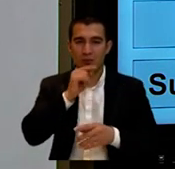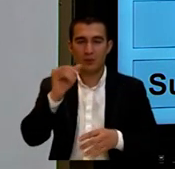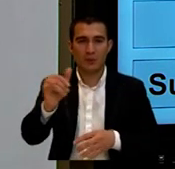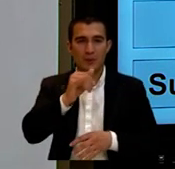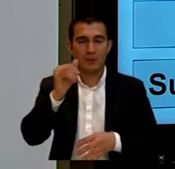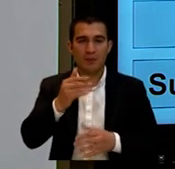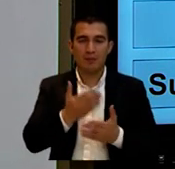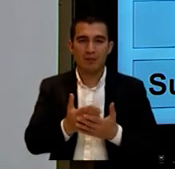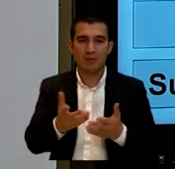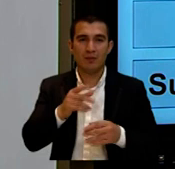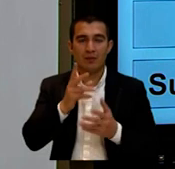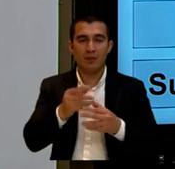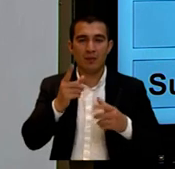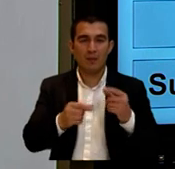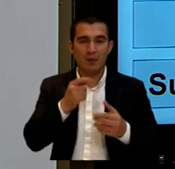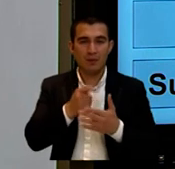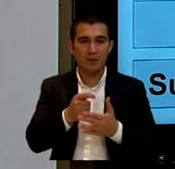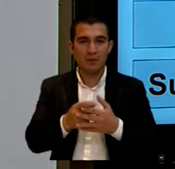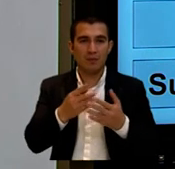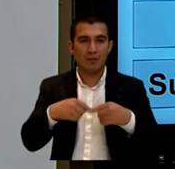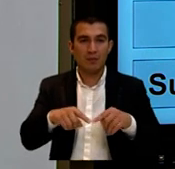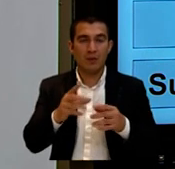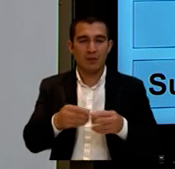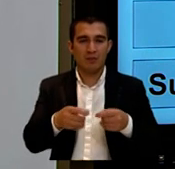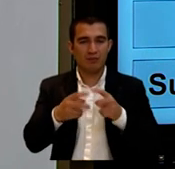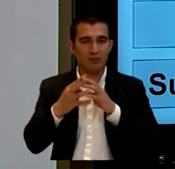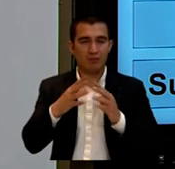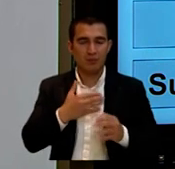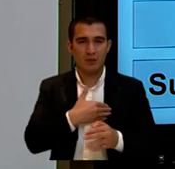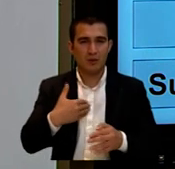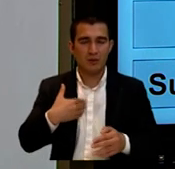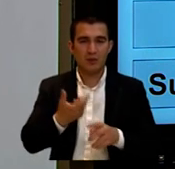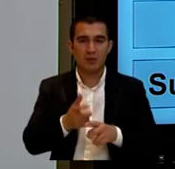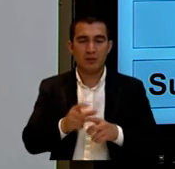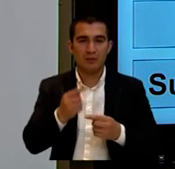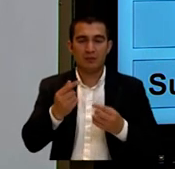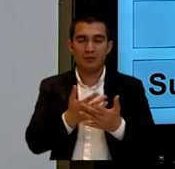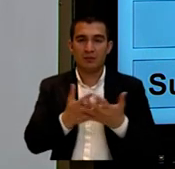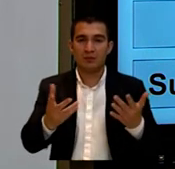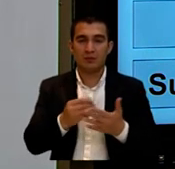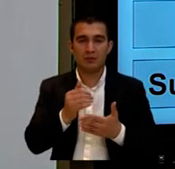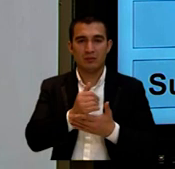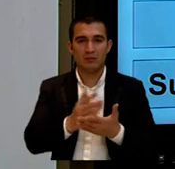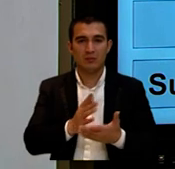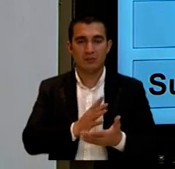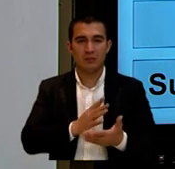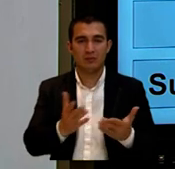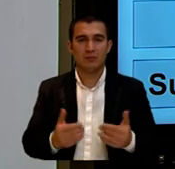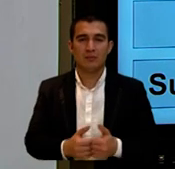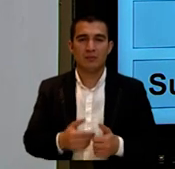Қүшілерде, Қүшілерде мүүмік ғам қ charitable болғы үші сау шал-леледі, қасыл болғы үші ғ².